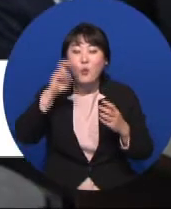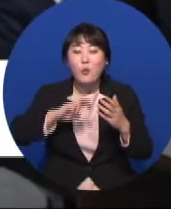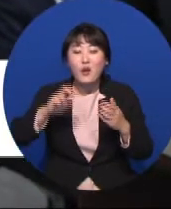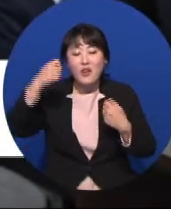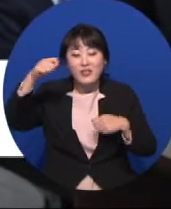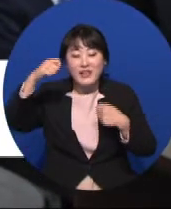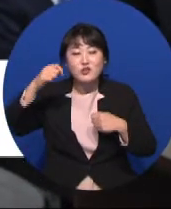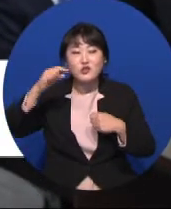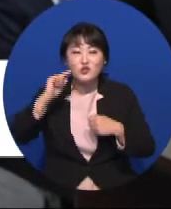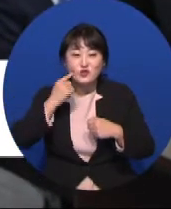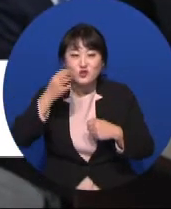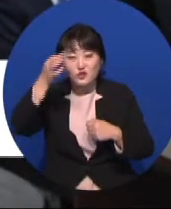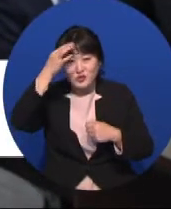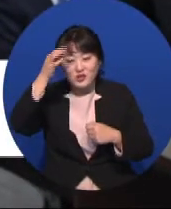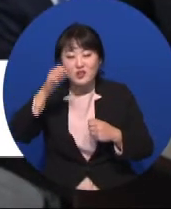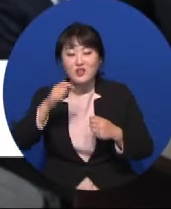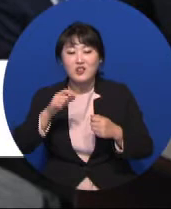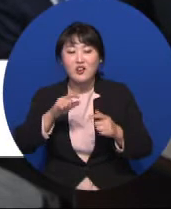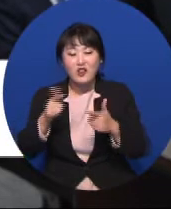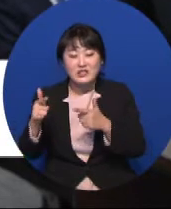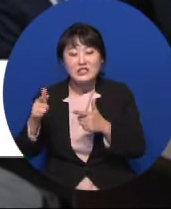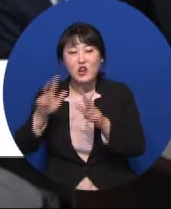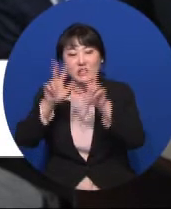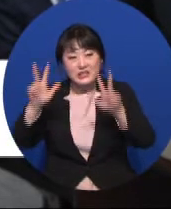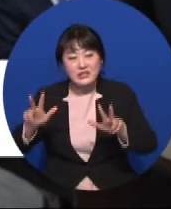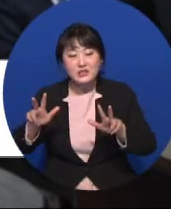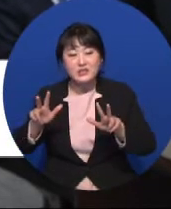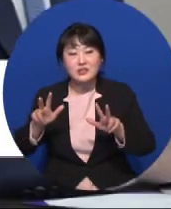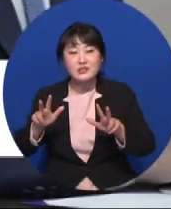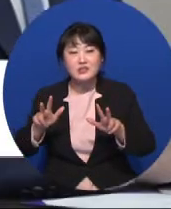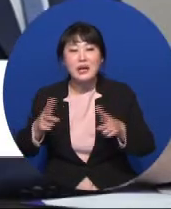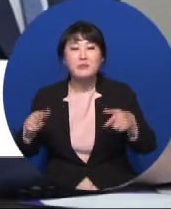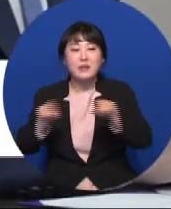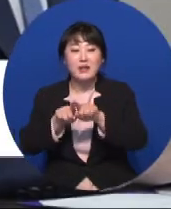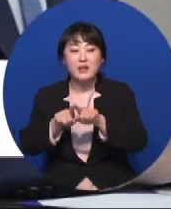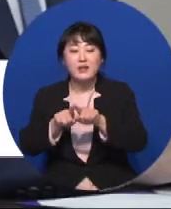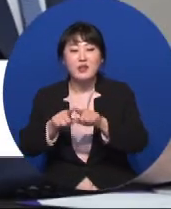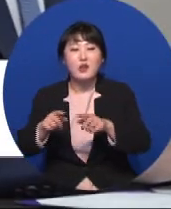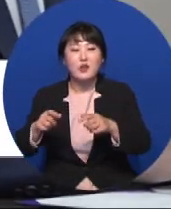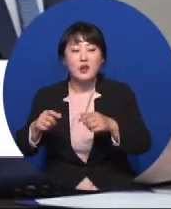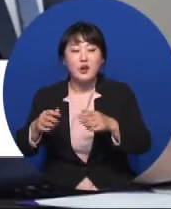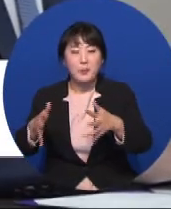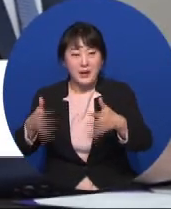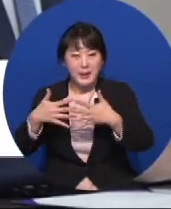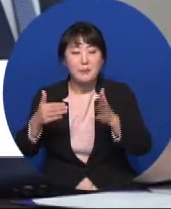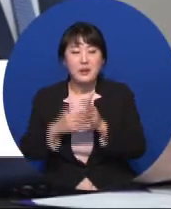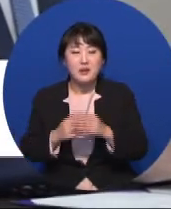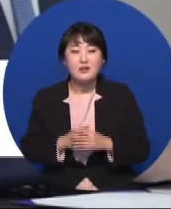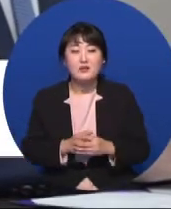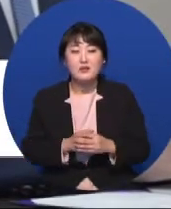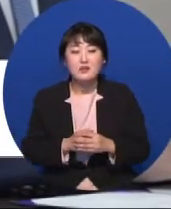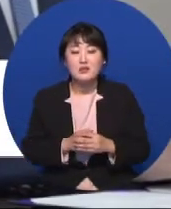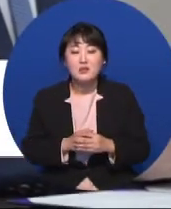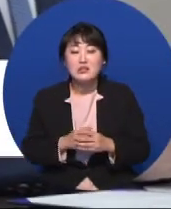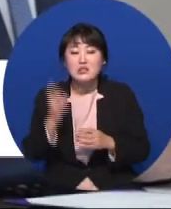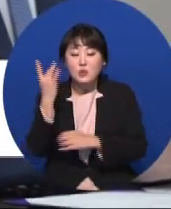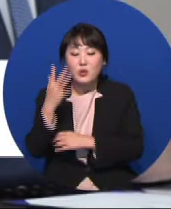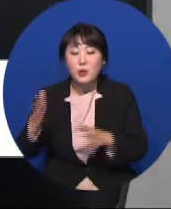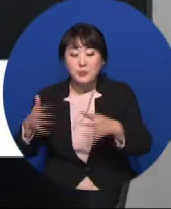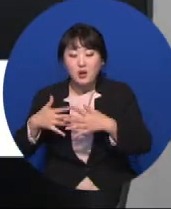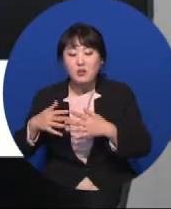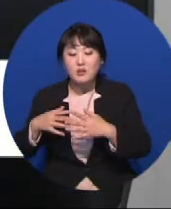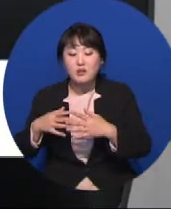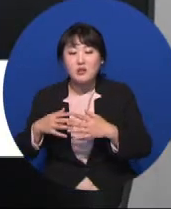공동연구 에 나섭니다 두 기관은 최근 업무협약을 맺고 학생교류 차원의 그쳤던 기존 협력을